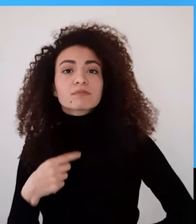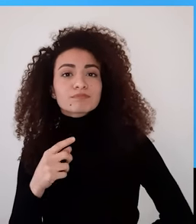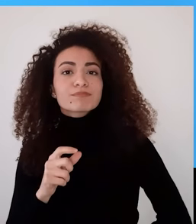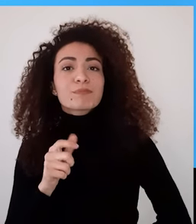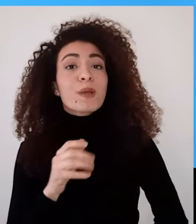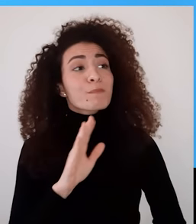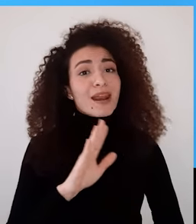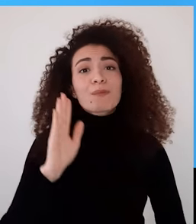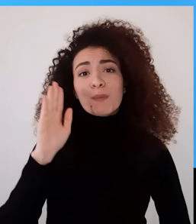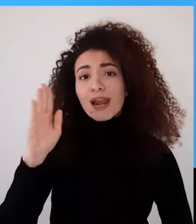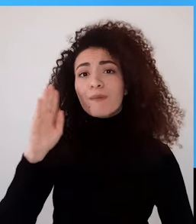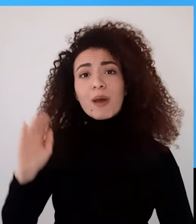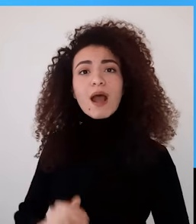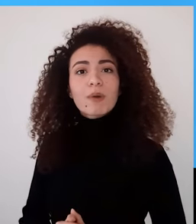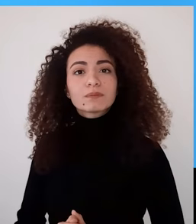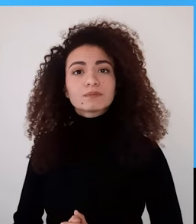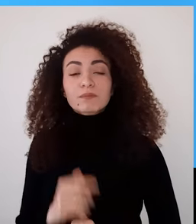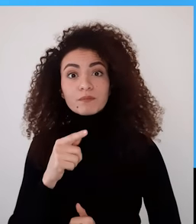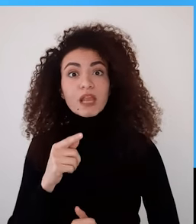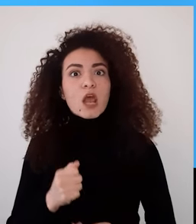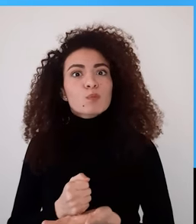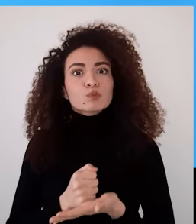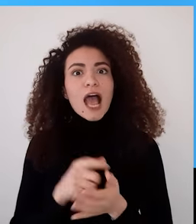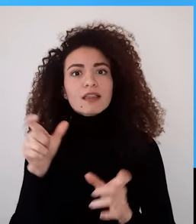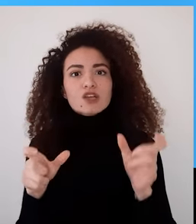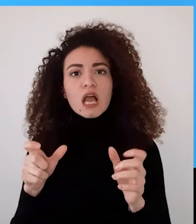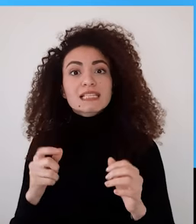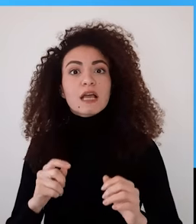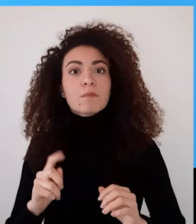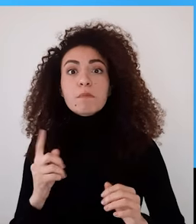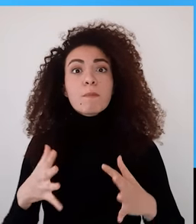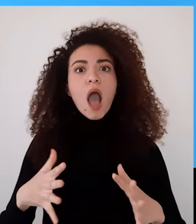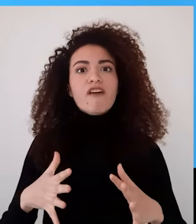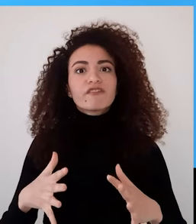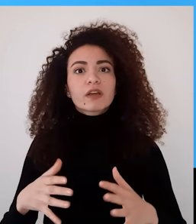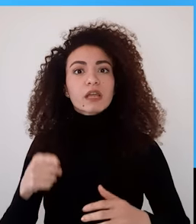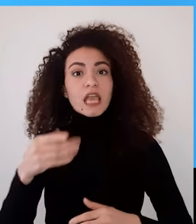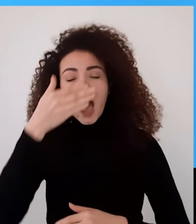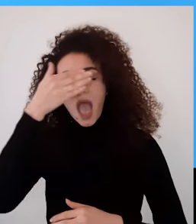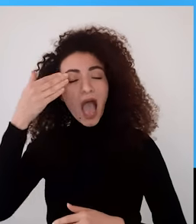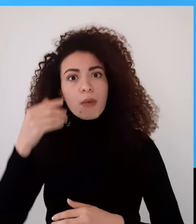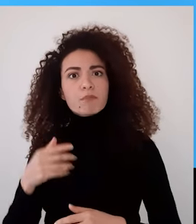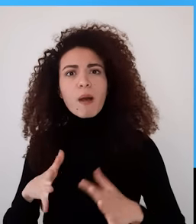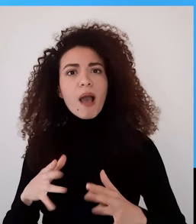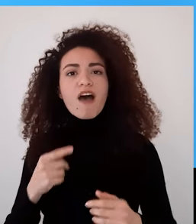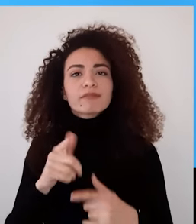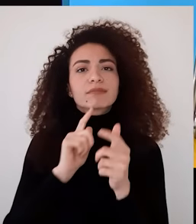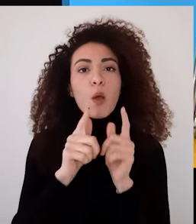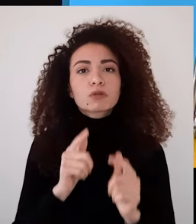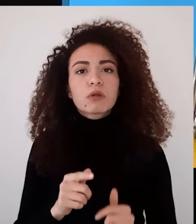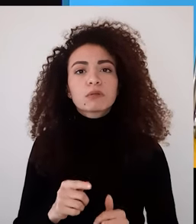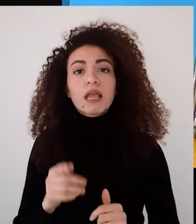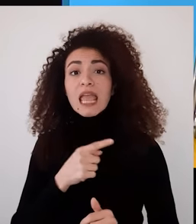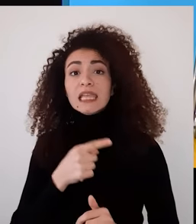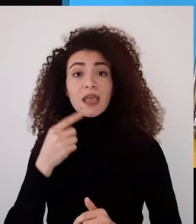أخذ المبادرة من قبلها ساعد الناس كمان على تخطي حاجز خوفهم أو ترددهم من التواصل العفوي مع شخص مكفوف.